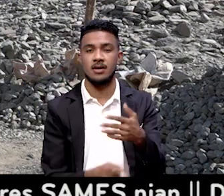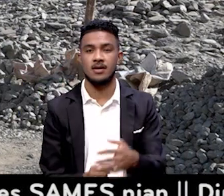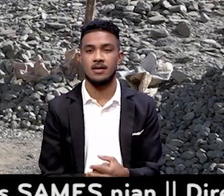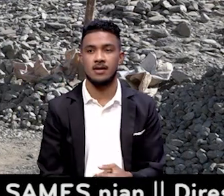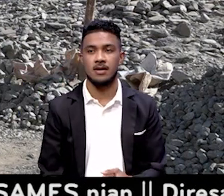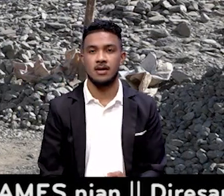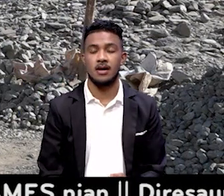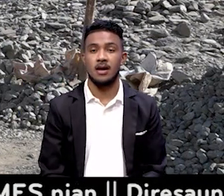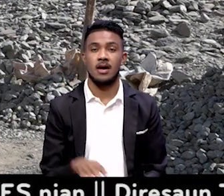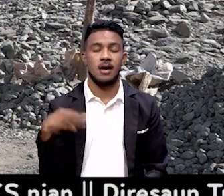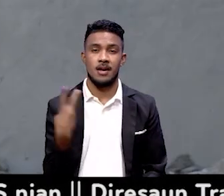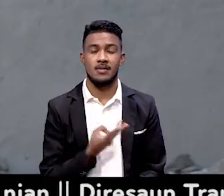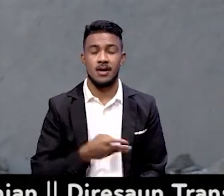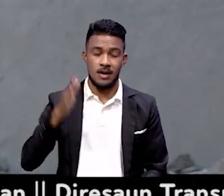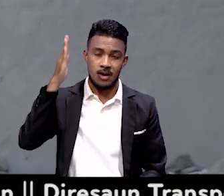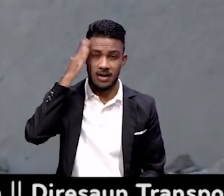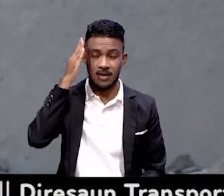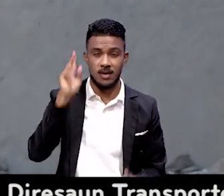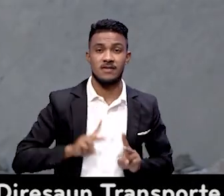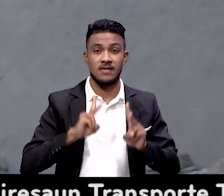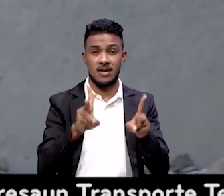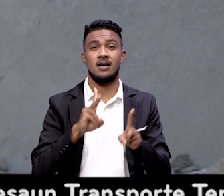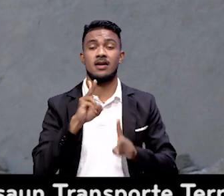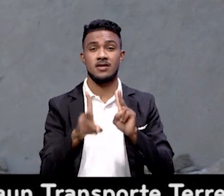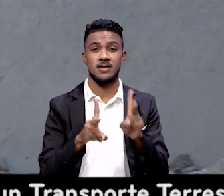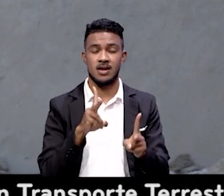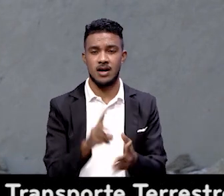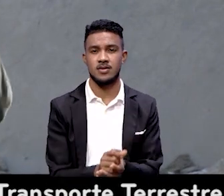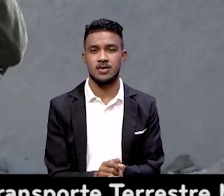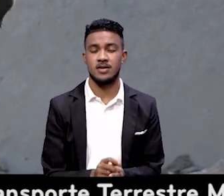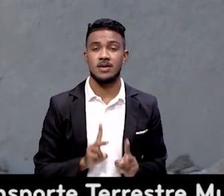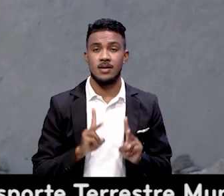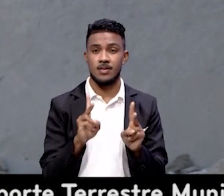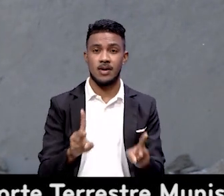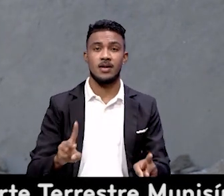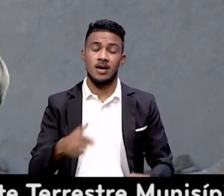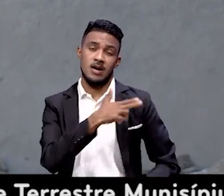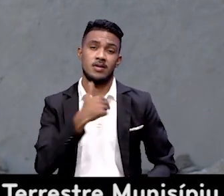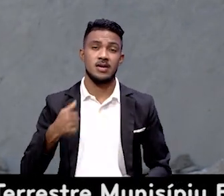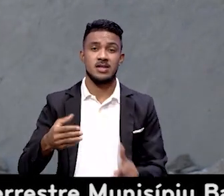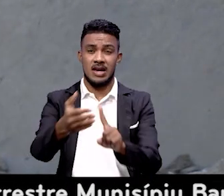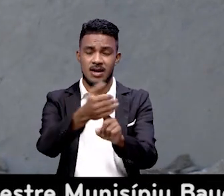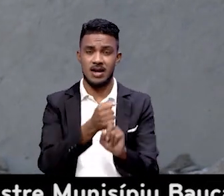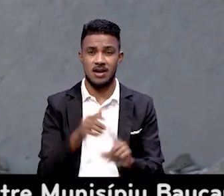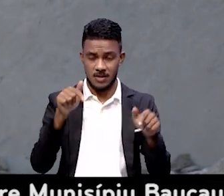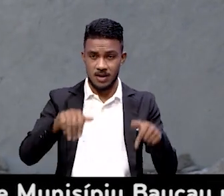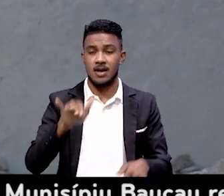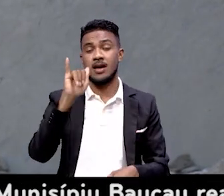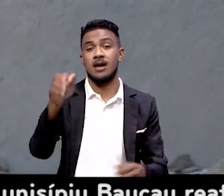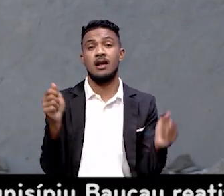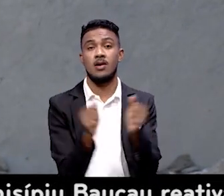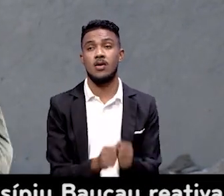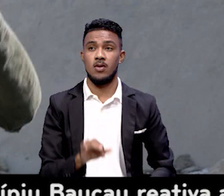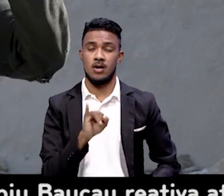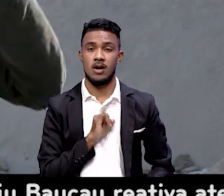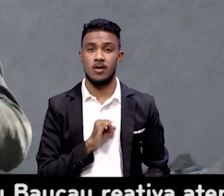temi de veterano sini. Papa kair nia mai. Papa kair nia mai ya uhele he suri ne ba ne mai he la hau. Komo